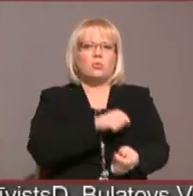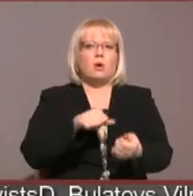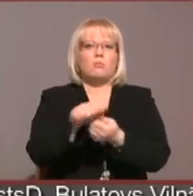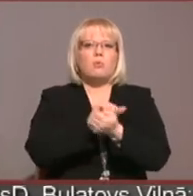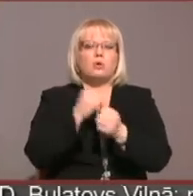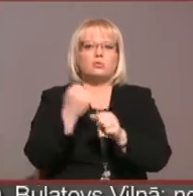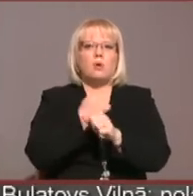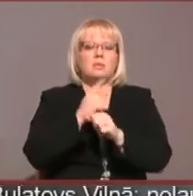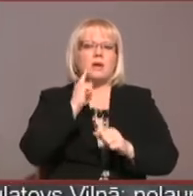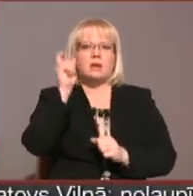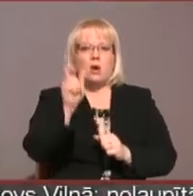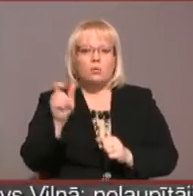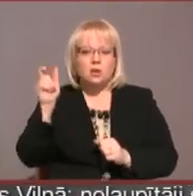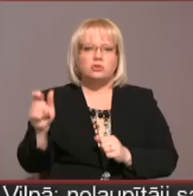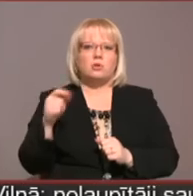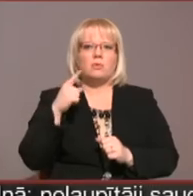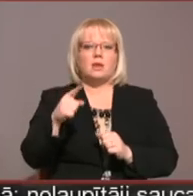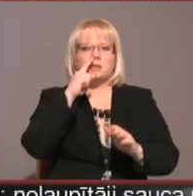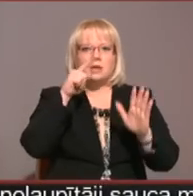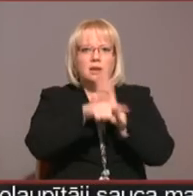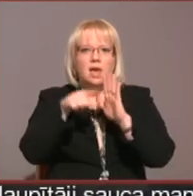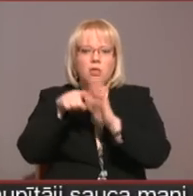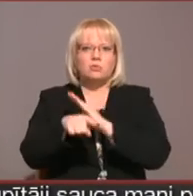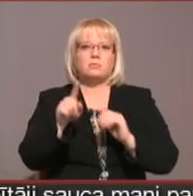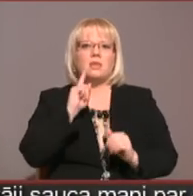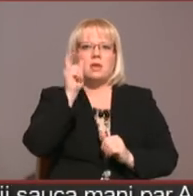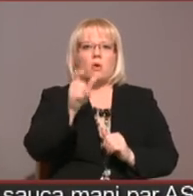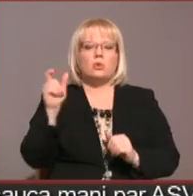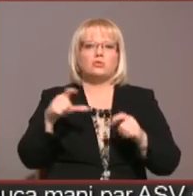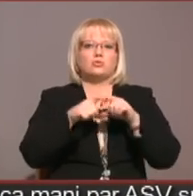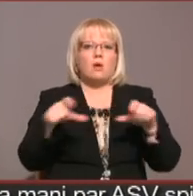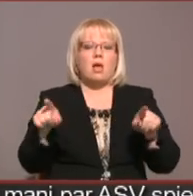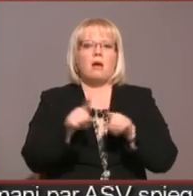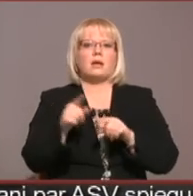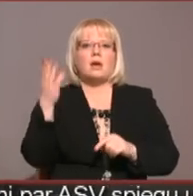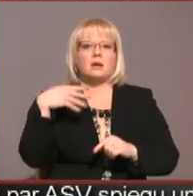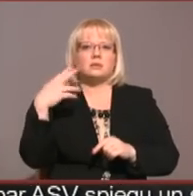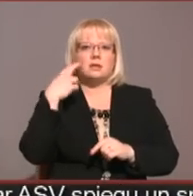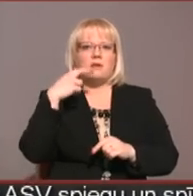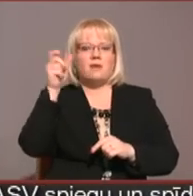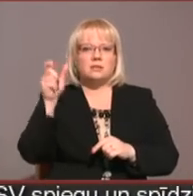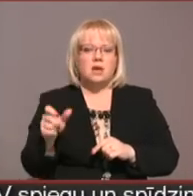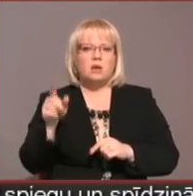policijas darbinieki ne tikai veic regulārus reidus, bet arī uzrunā jauniešu skolās, kā arī aicina vecākus